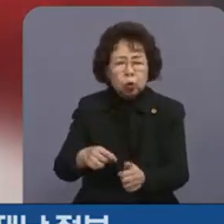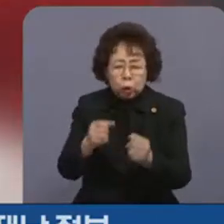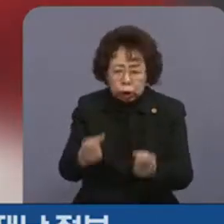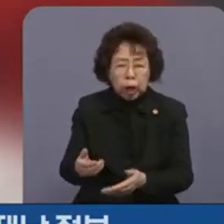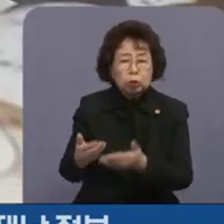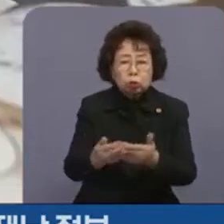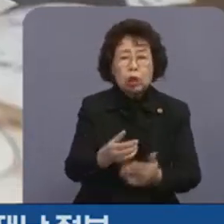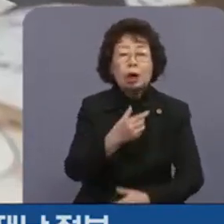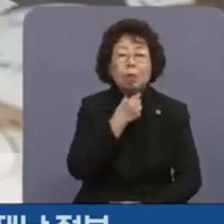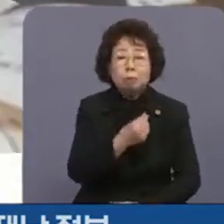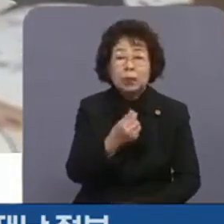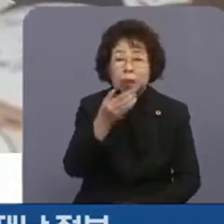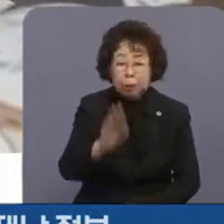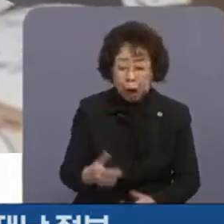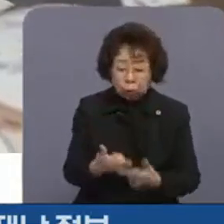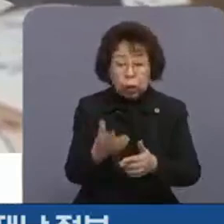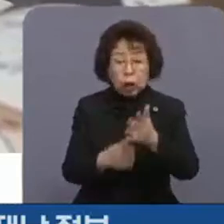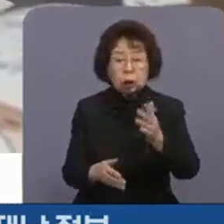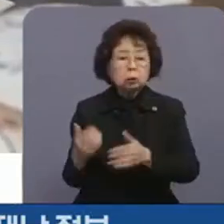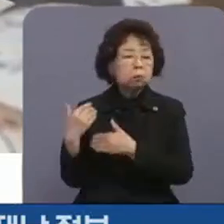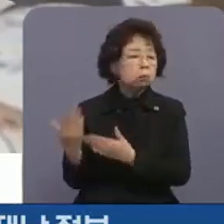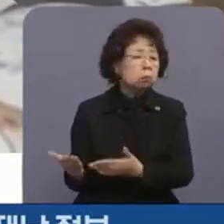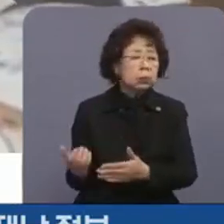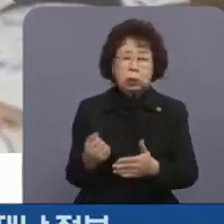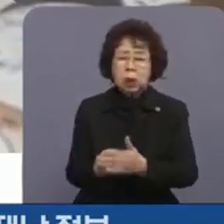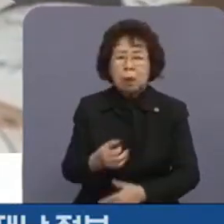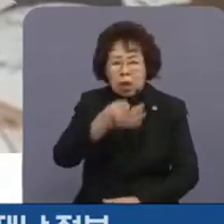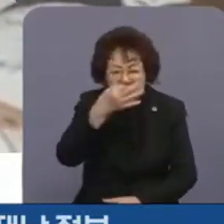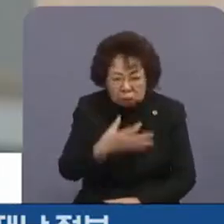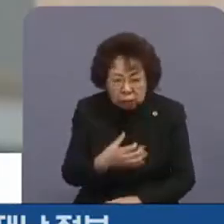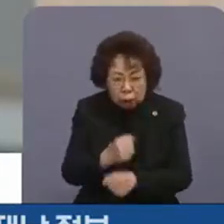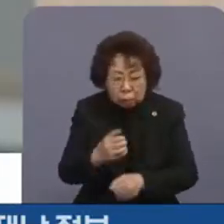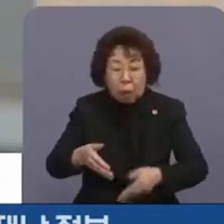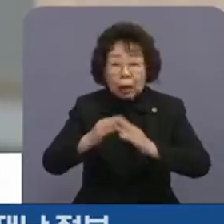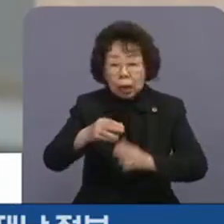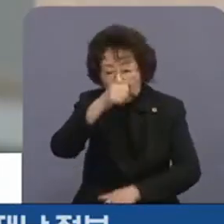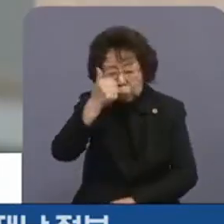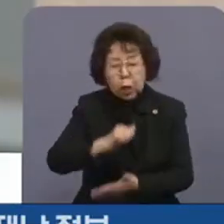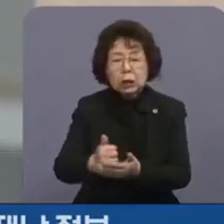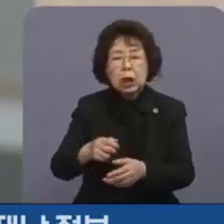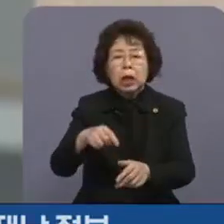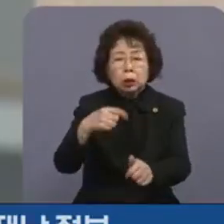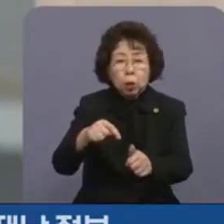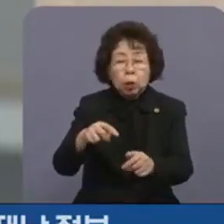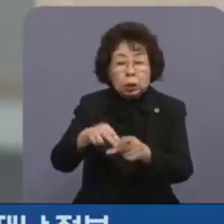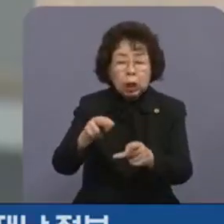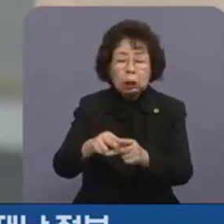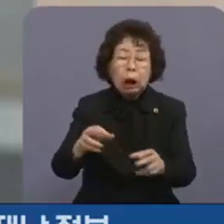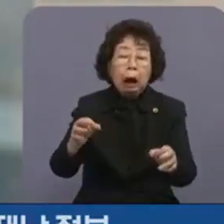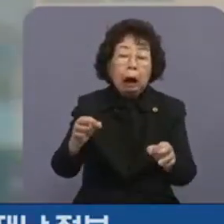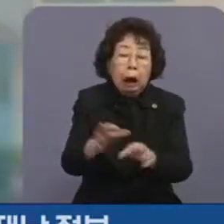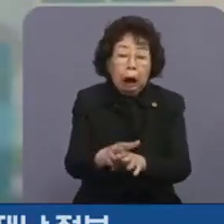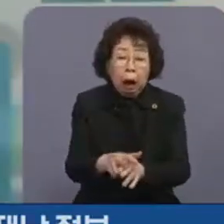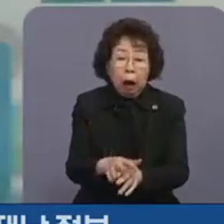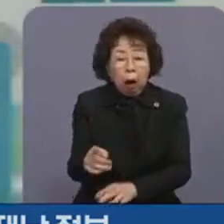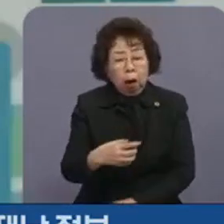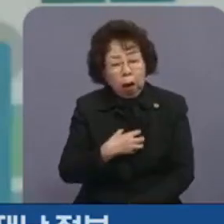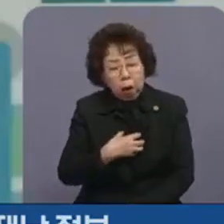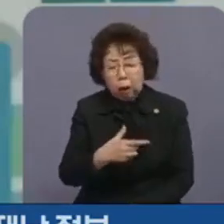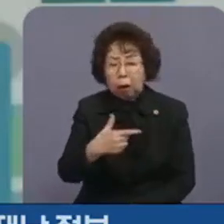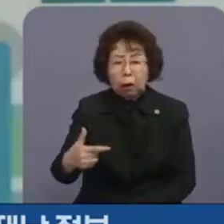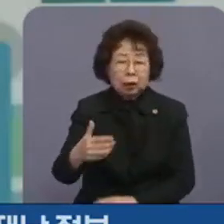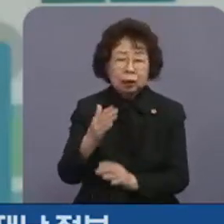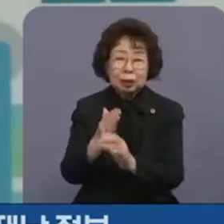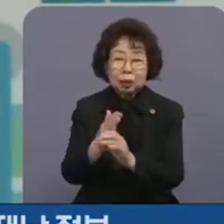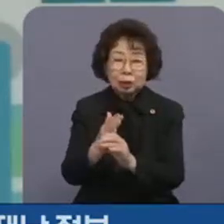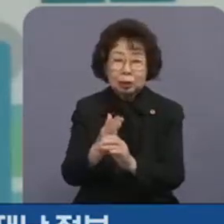돼 있지만 부산시의 무관심 속에 힘들게 만든 평생 교육 센터조차 사라질 위기에 처했습니다 KBS